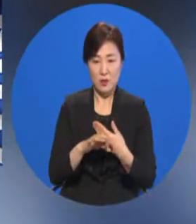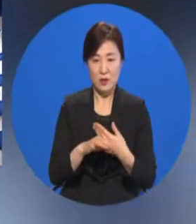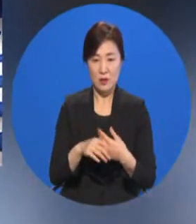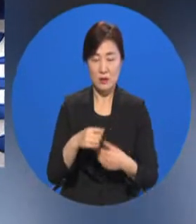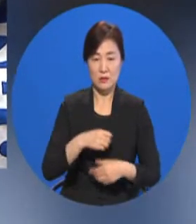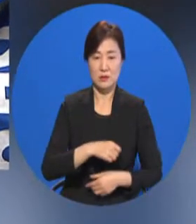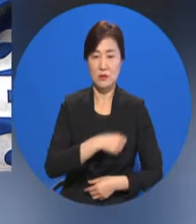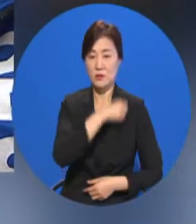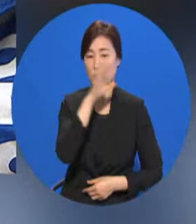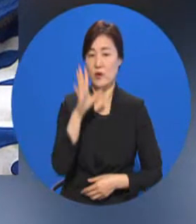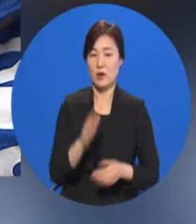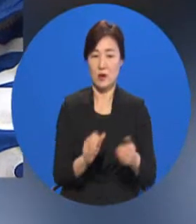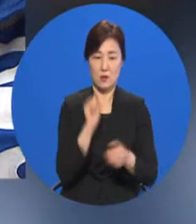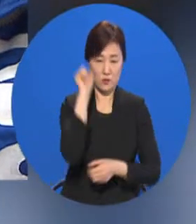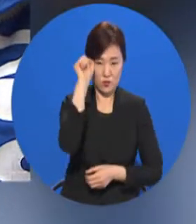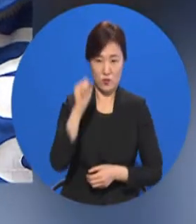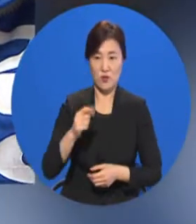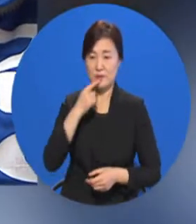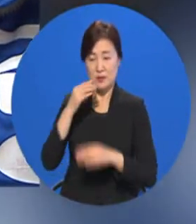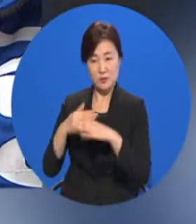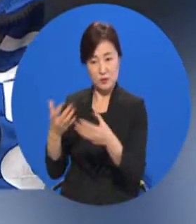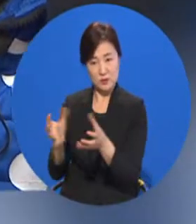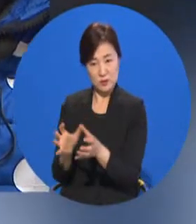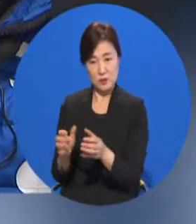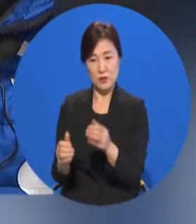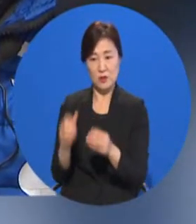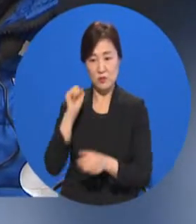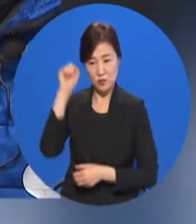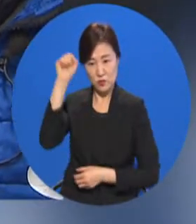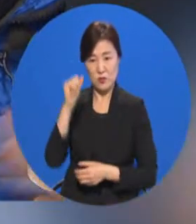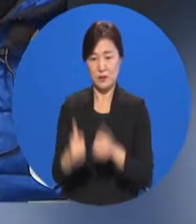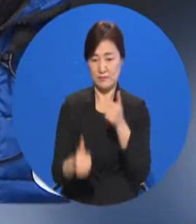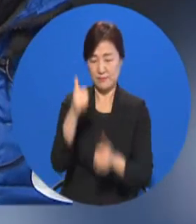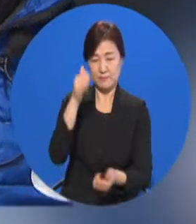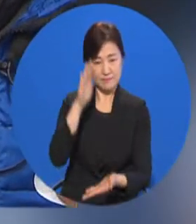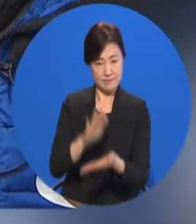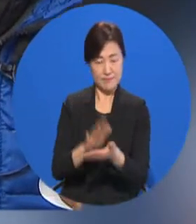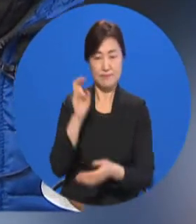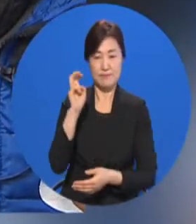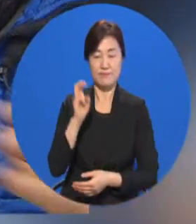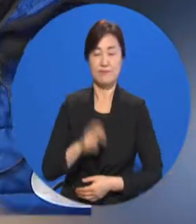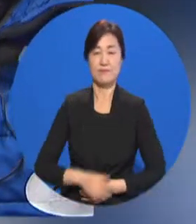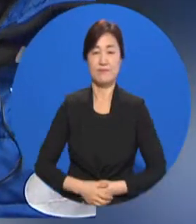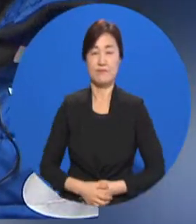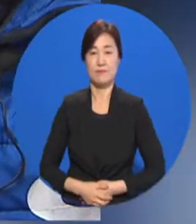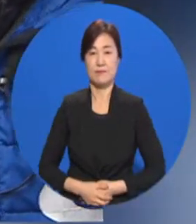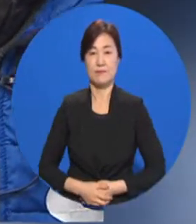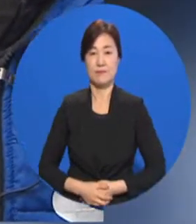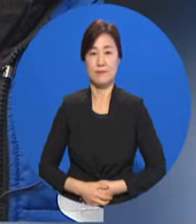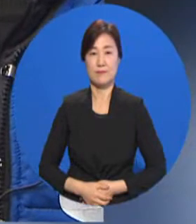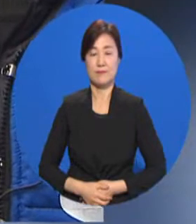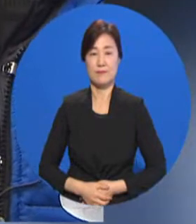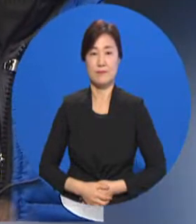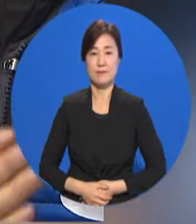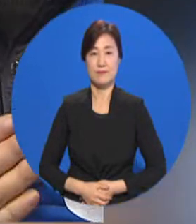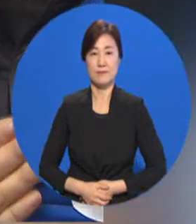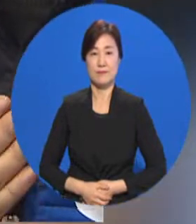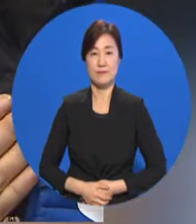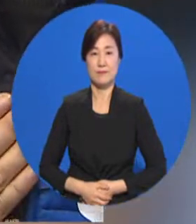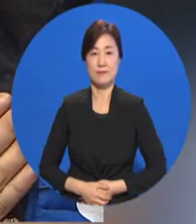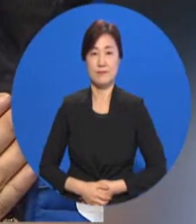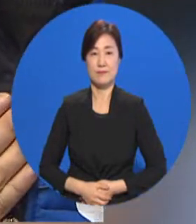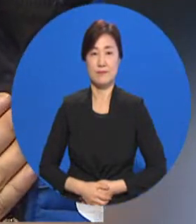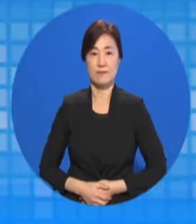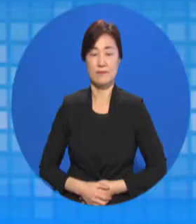높은 중량급 후보들과 민주당 후보 간 치열한 선거전이 막판까지 이어질 수도 있습니다. MBC 뉴스 박광수입니다.